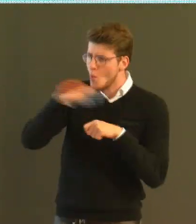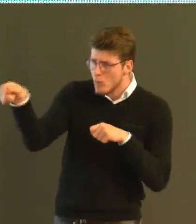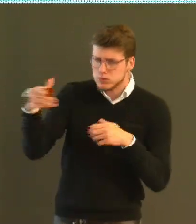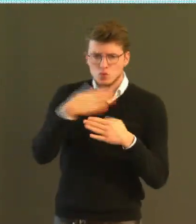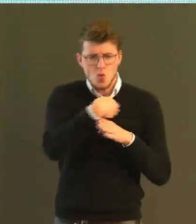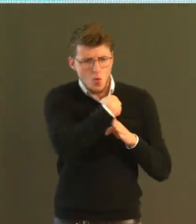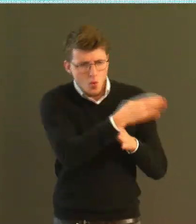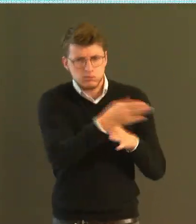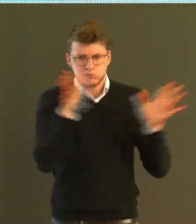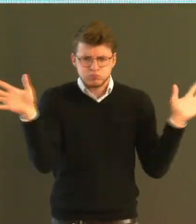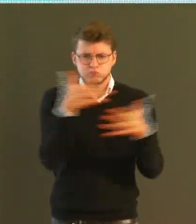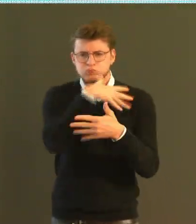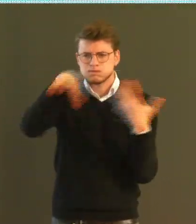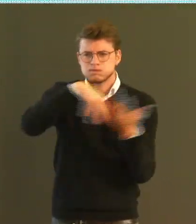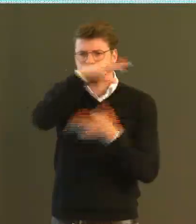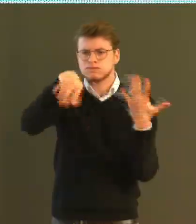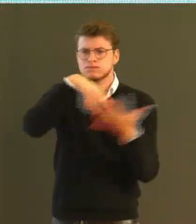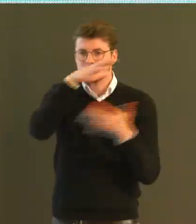ministre